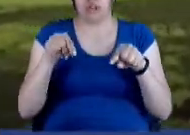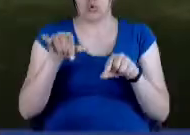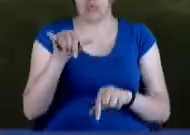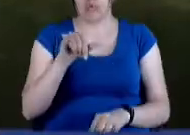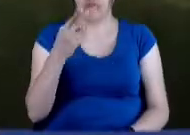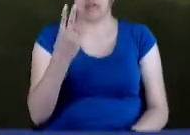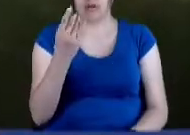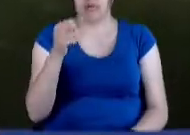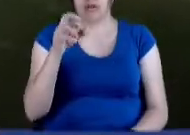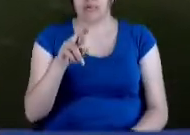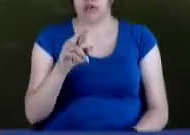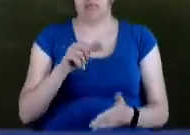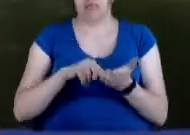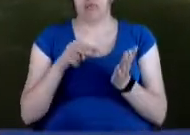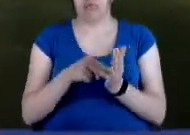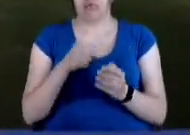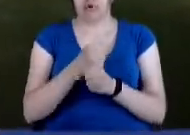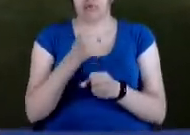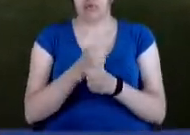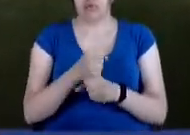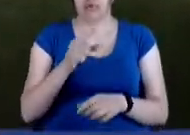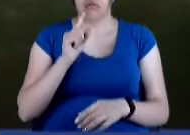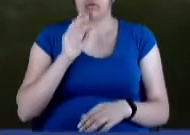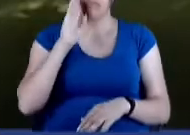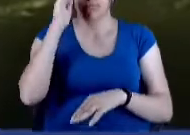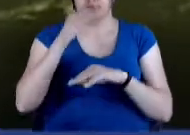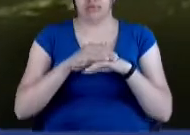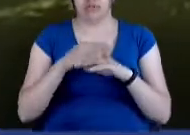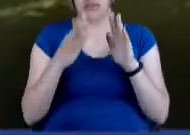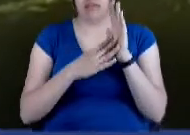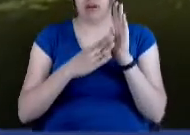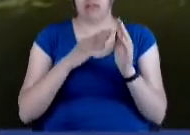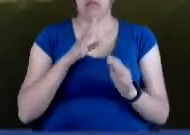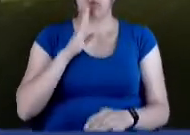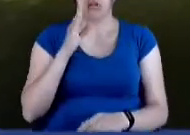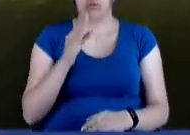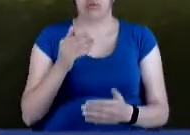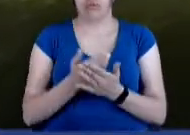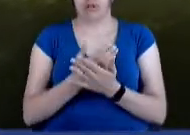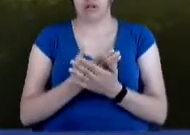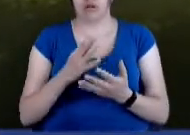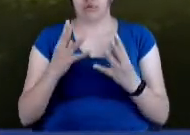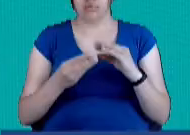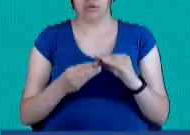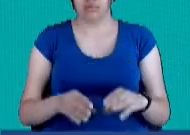25 липня. Планують працювати протягом всього дня з 9 години ранку. Юлія Щербак, новини на